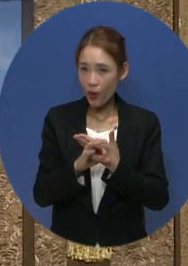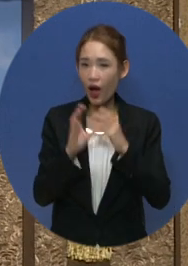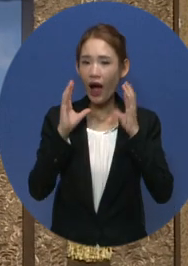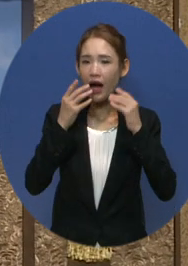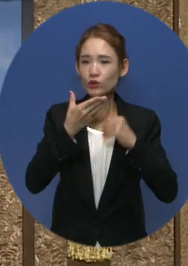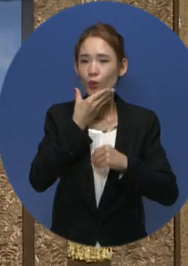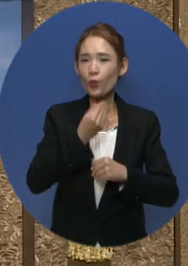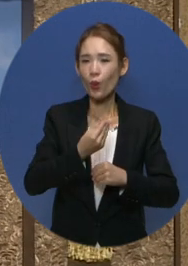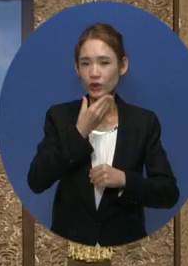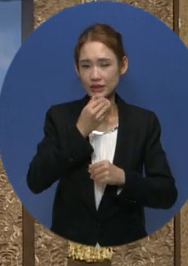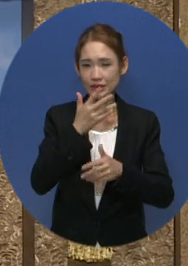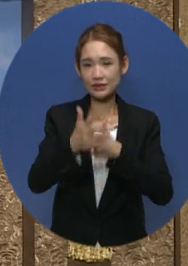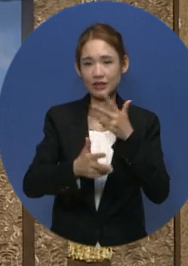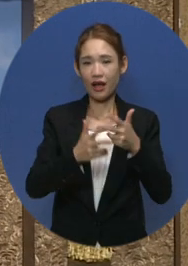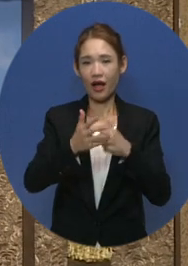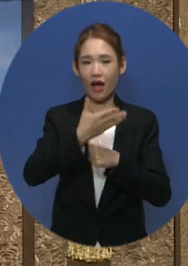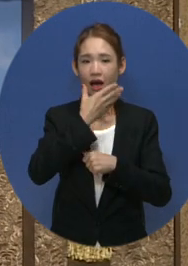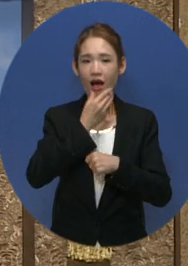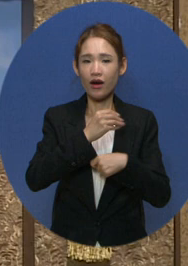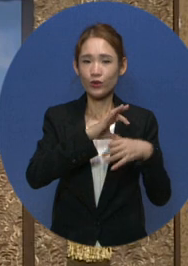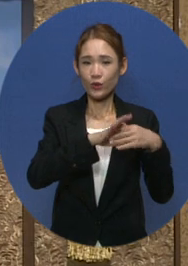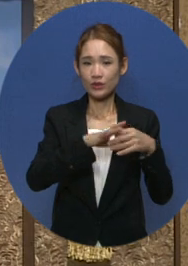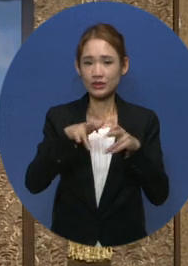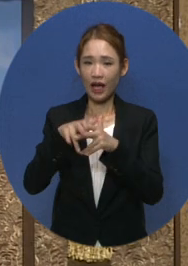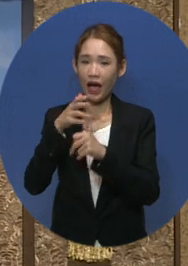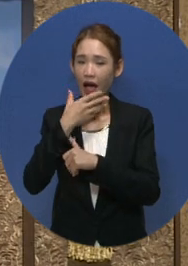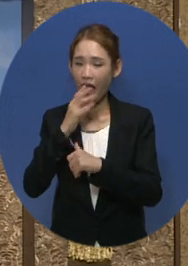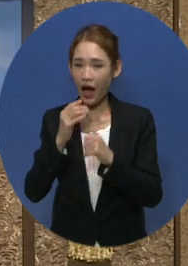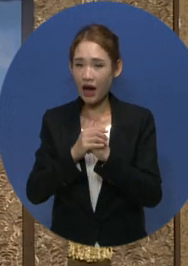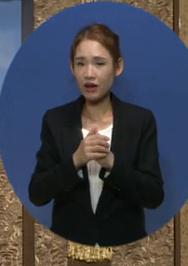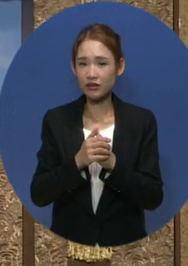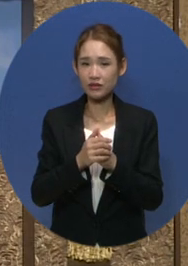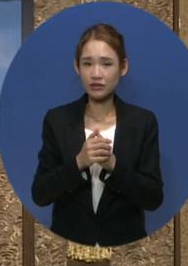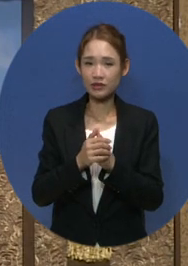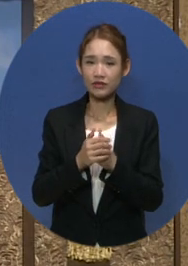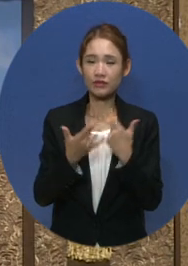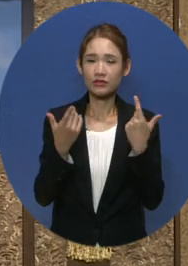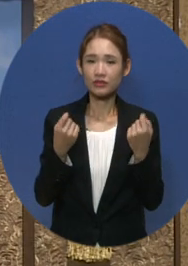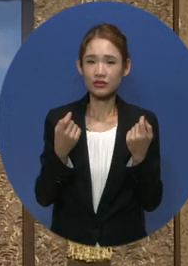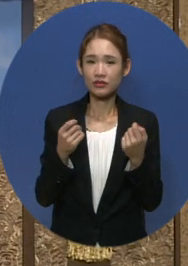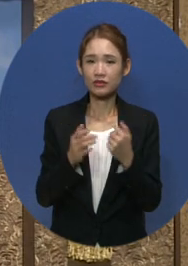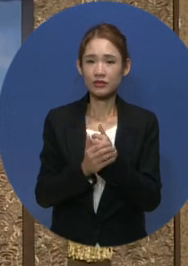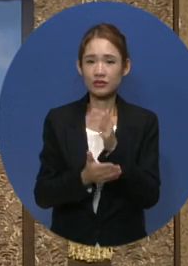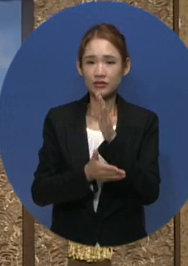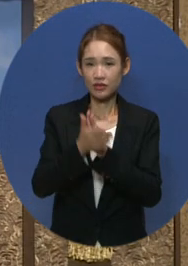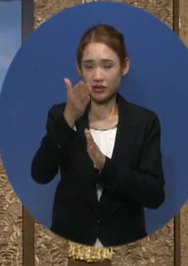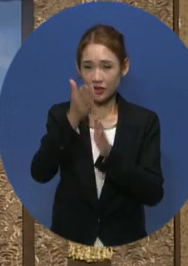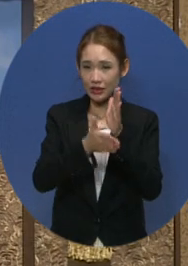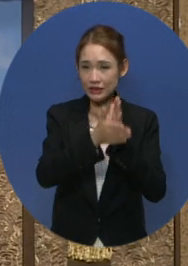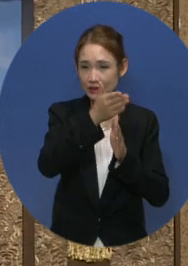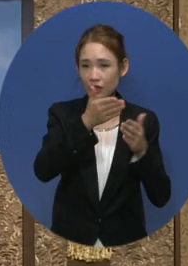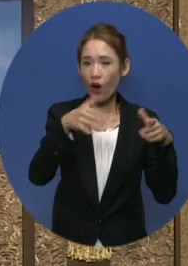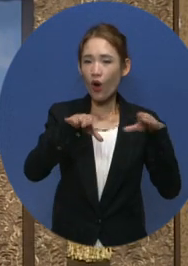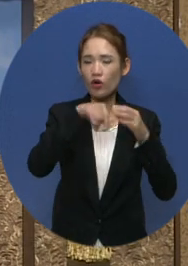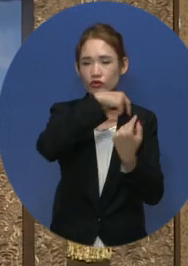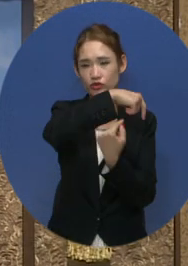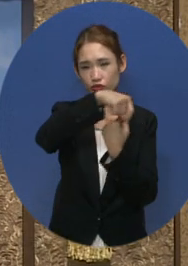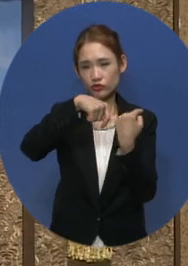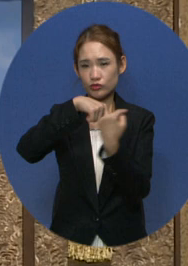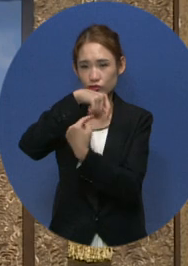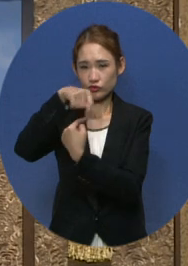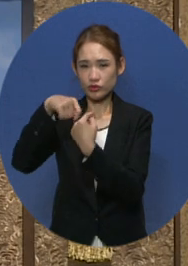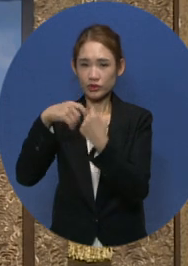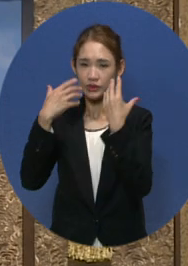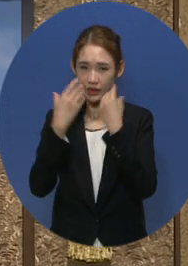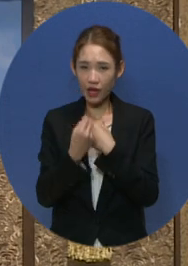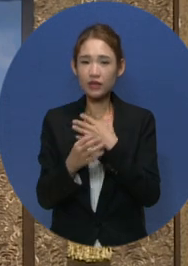사업을 하면서 아동과 장애, 그러니까 비장애 아동과 장애 아동이 함께 하는 그런 시설을 운영한다. 예. 예를